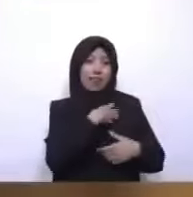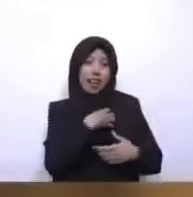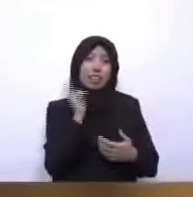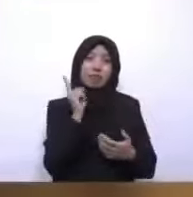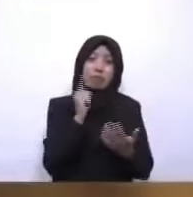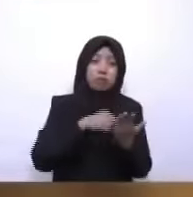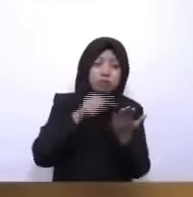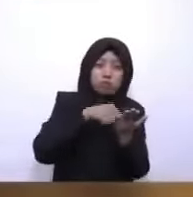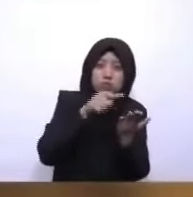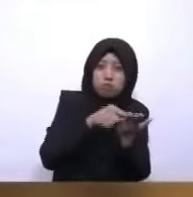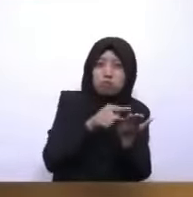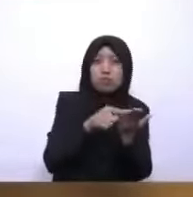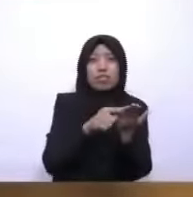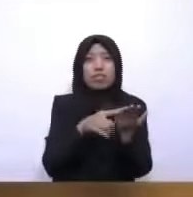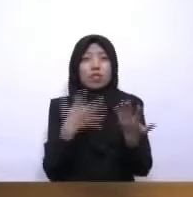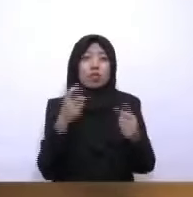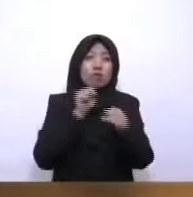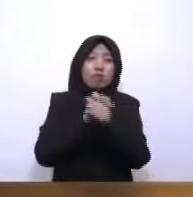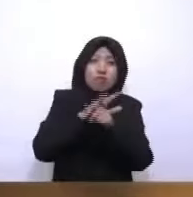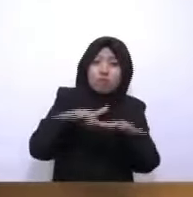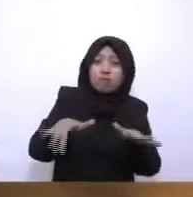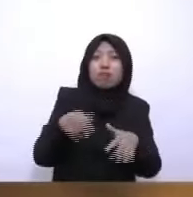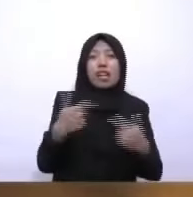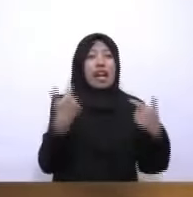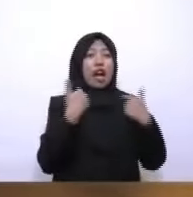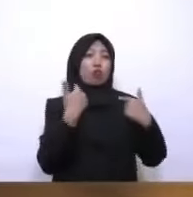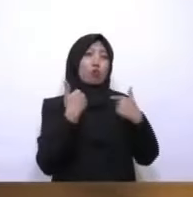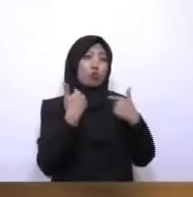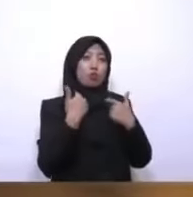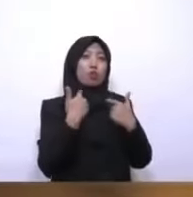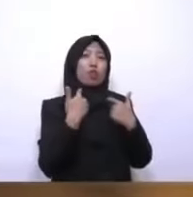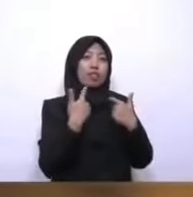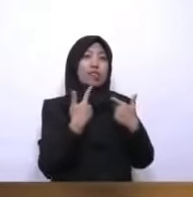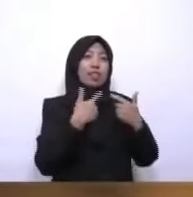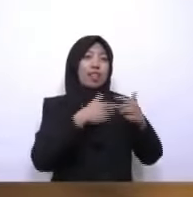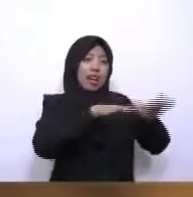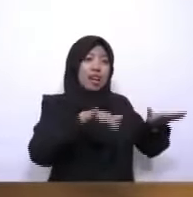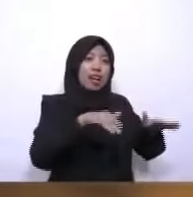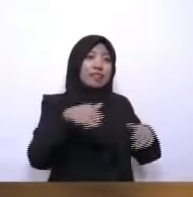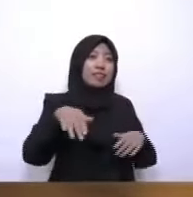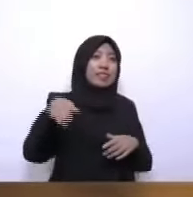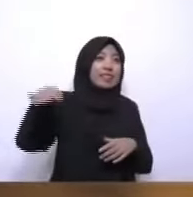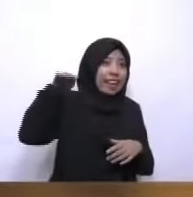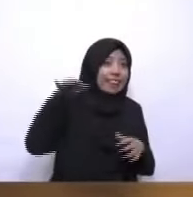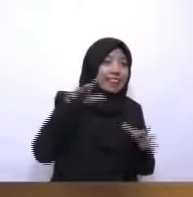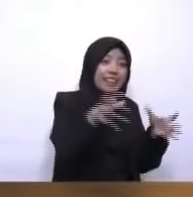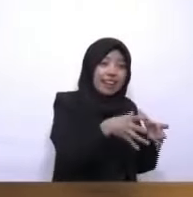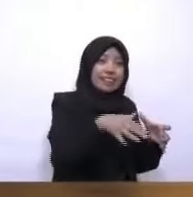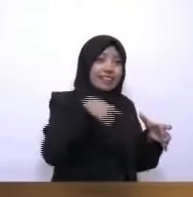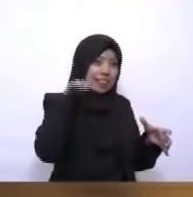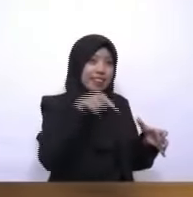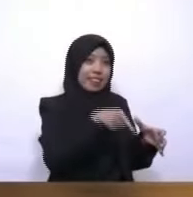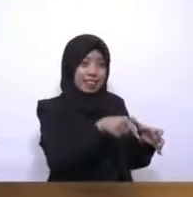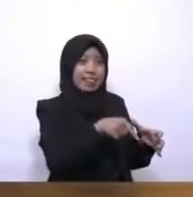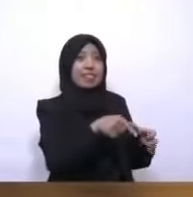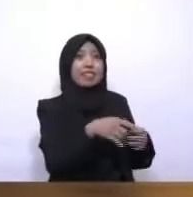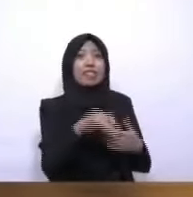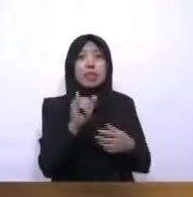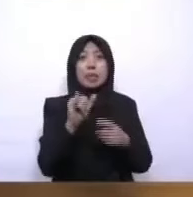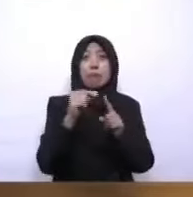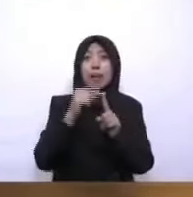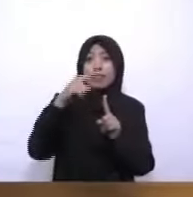juga karena terjadinya COVID. Ya, itu mengganggu perkembangan daripada generasi Z. Dan juga tentunya rendah IPP